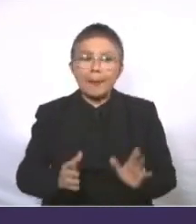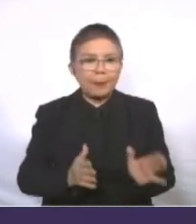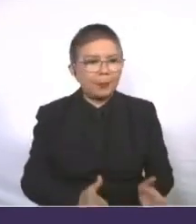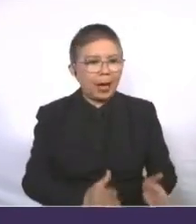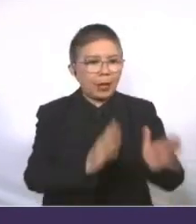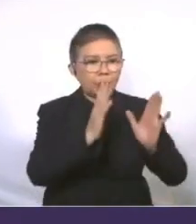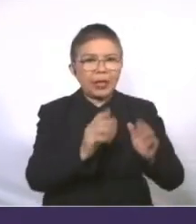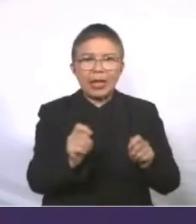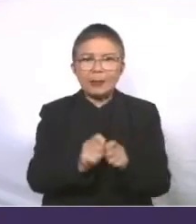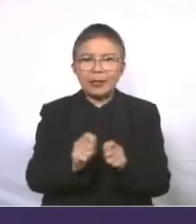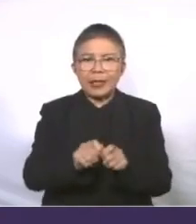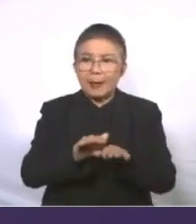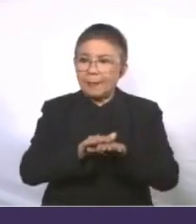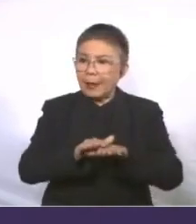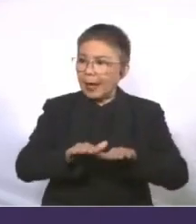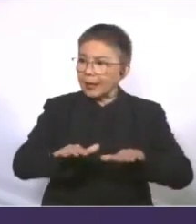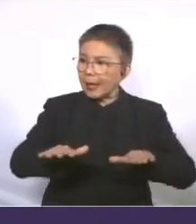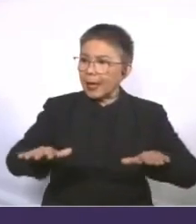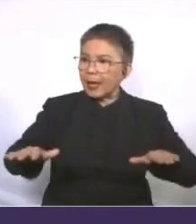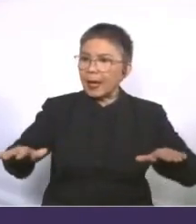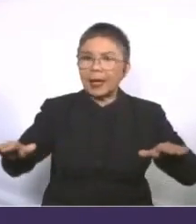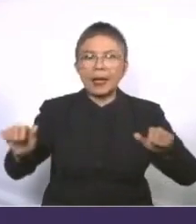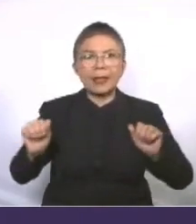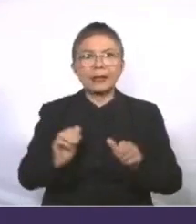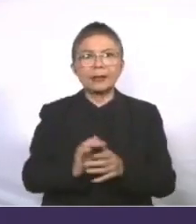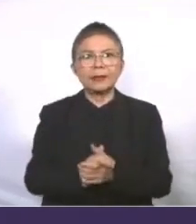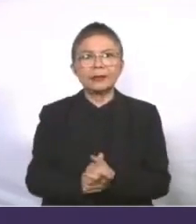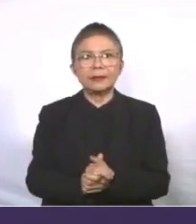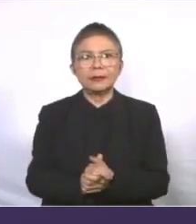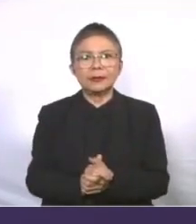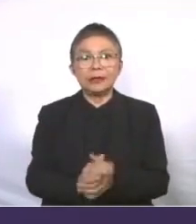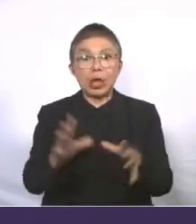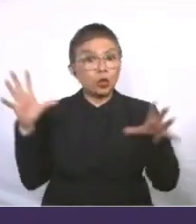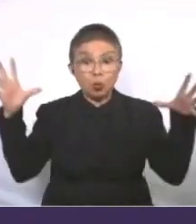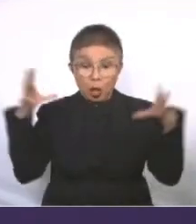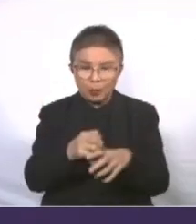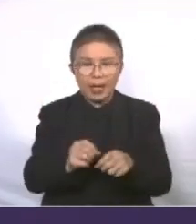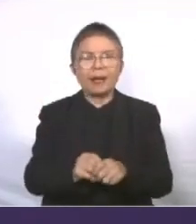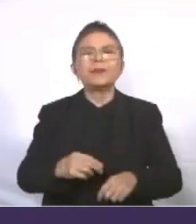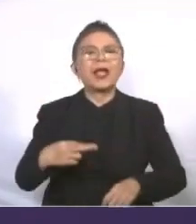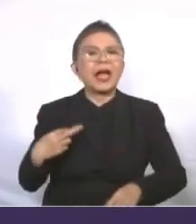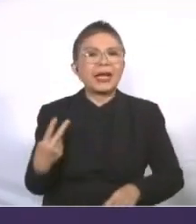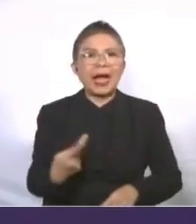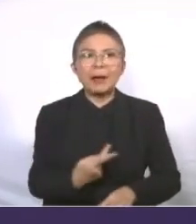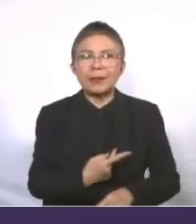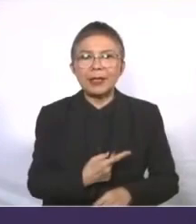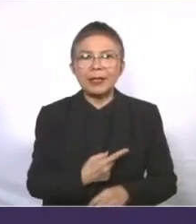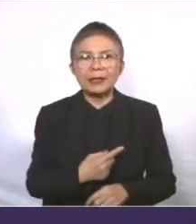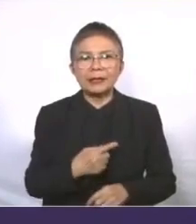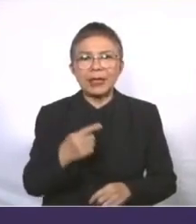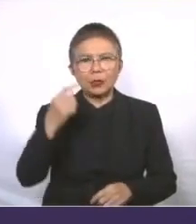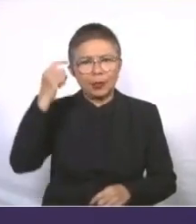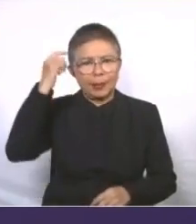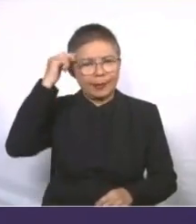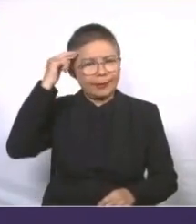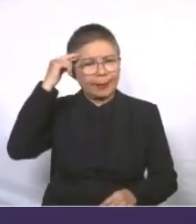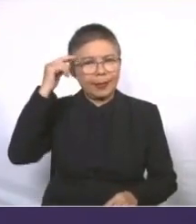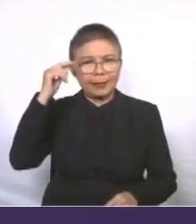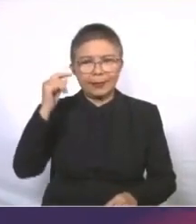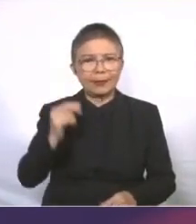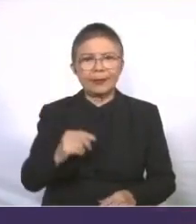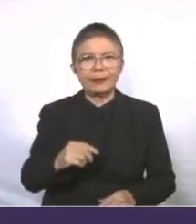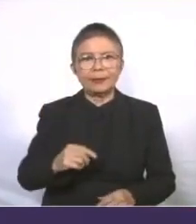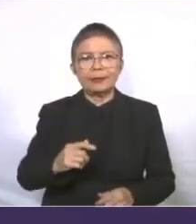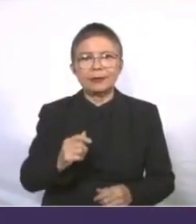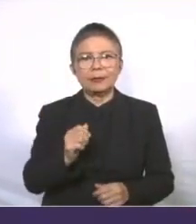Harus dibikin merata di berbagai tempat kami memiliki satu tekad bahwa di